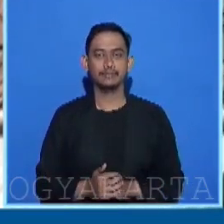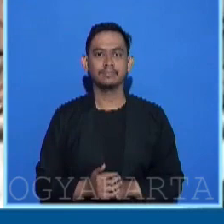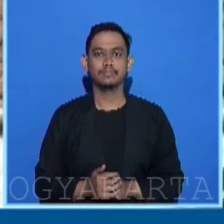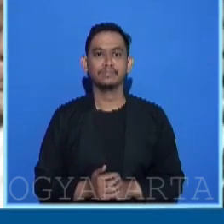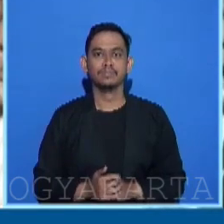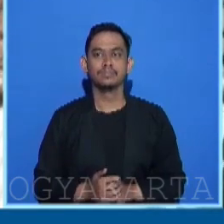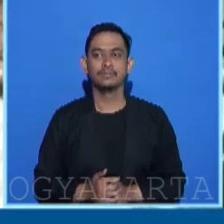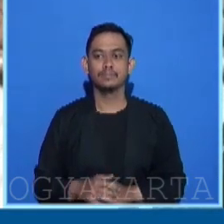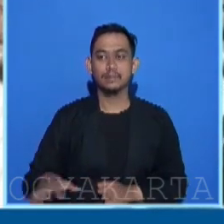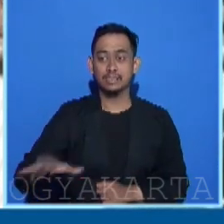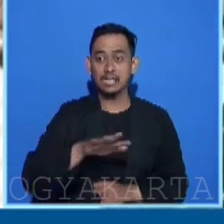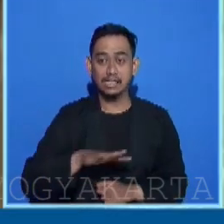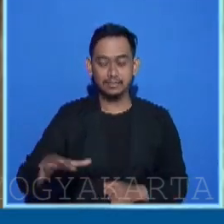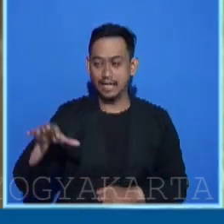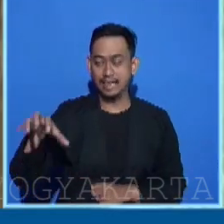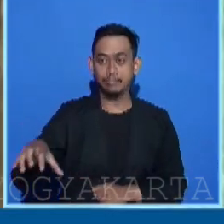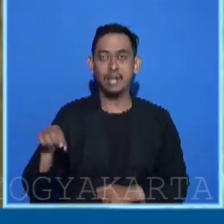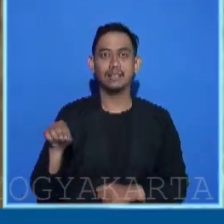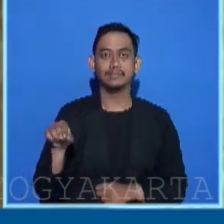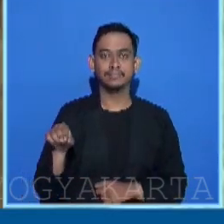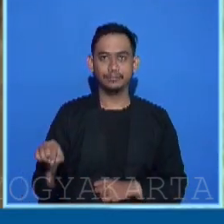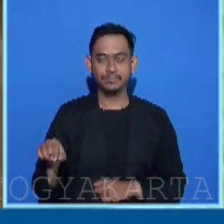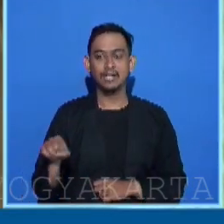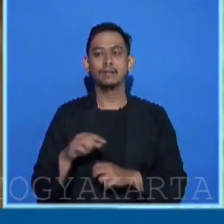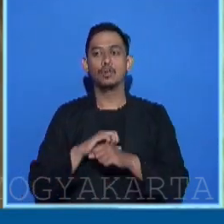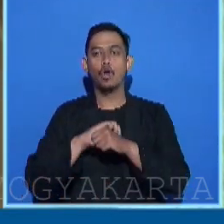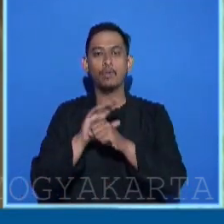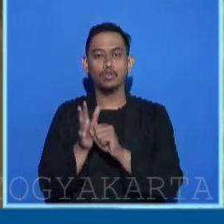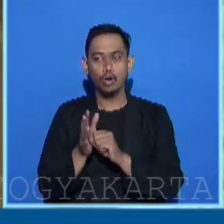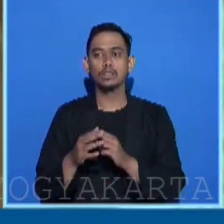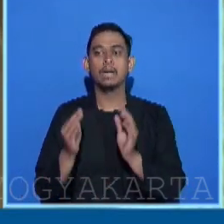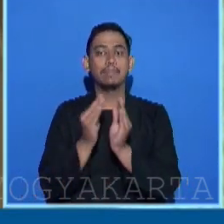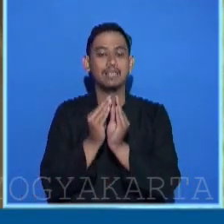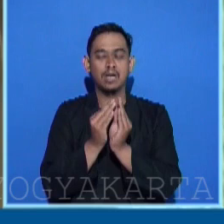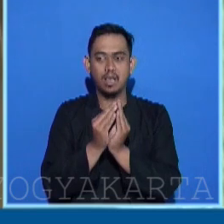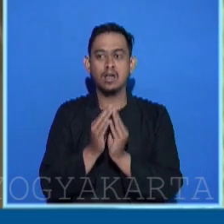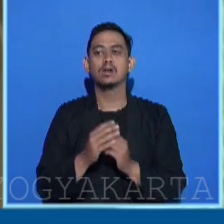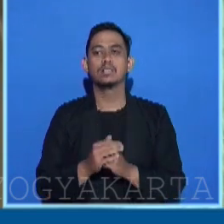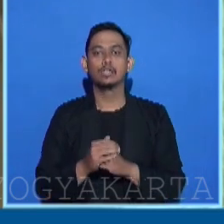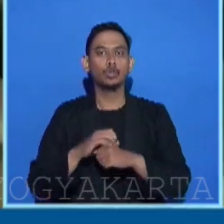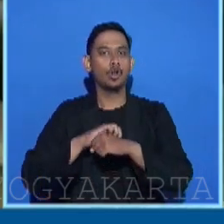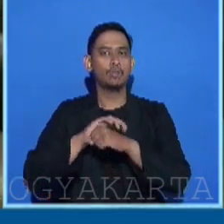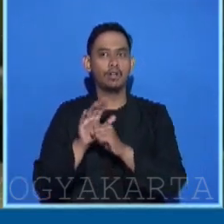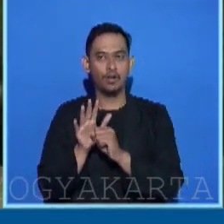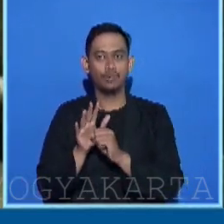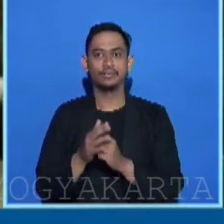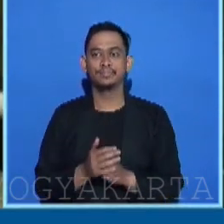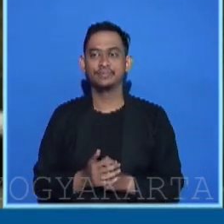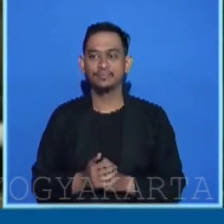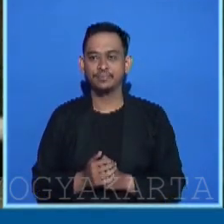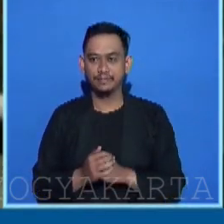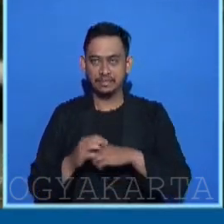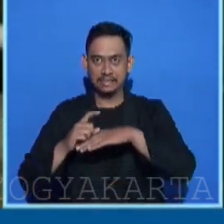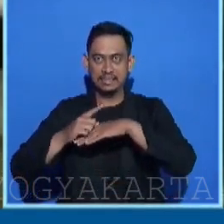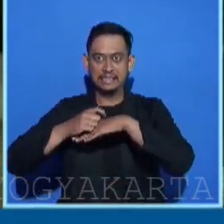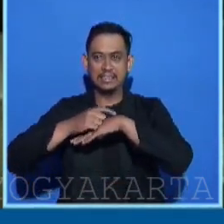salak Malang Kelurahan Banjarharjo Kapan Iwan Kalibawang Kabupaten Kulon Progo menciptakan salah satu galeng punjering cacing sutra ing